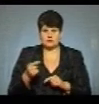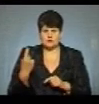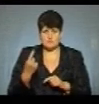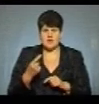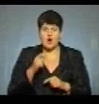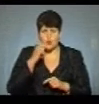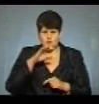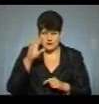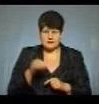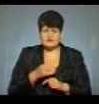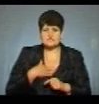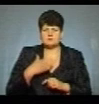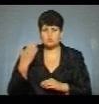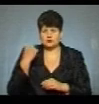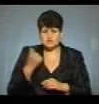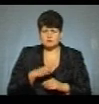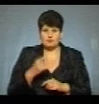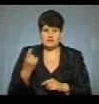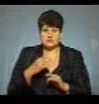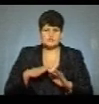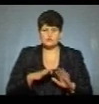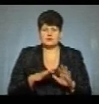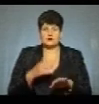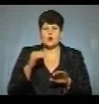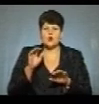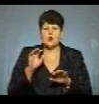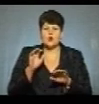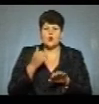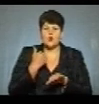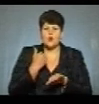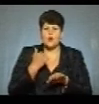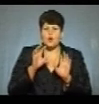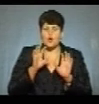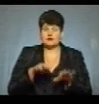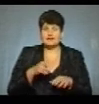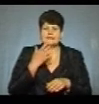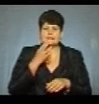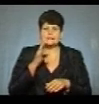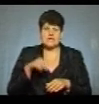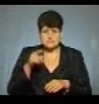України. У нас на минулому тижні був перший заступник голови Національної поліції Коваль Євген Олександрович,